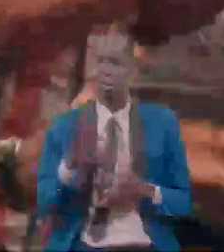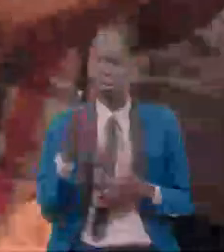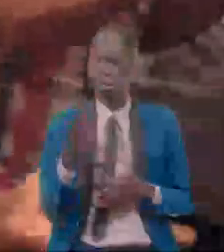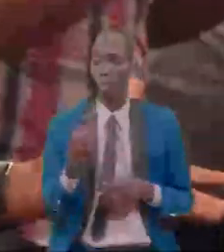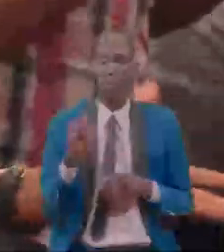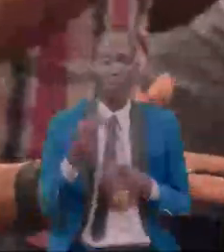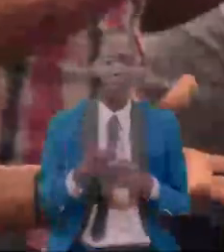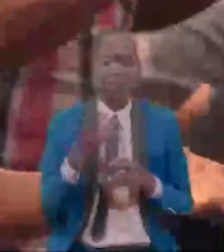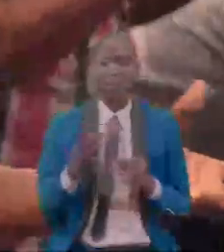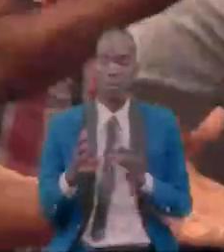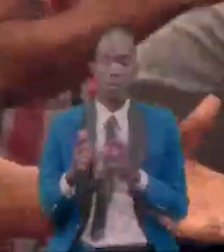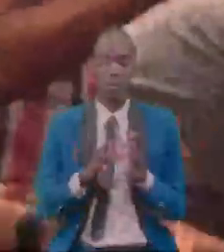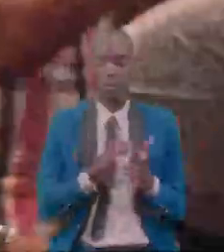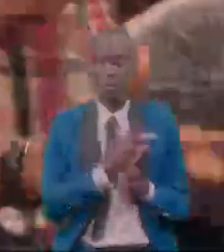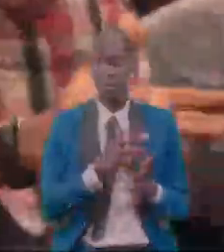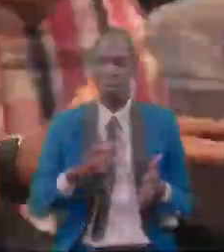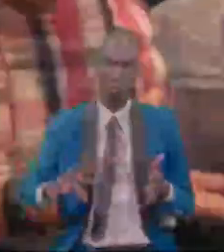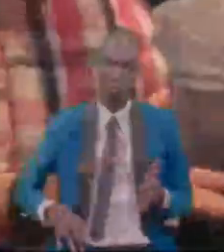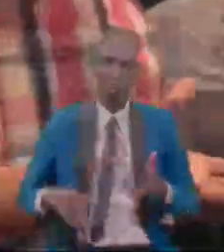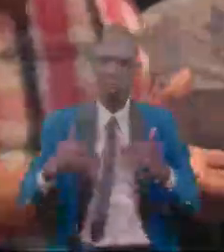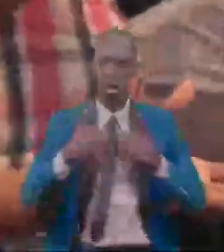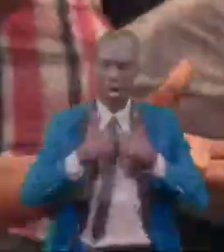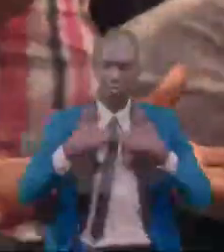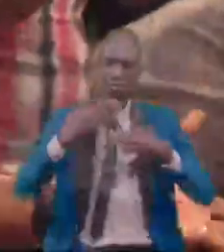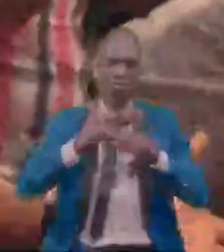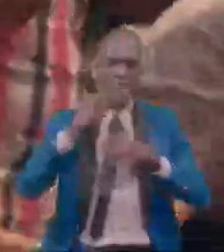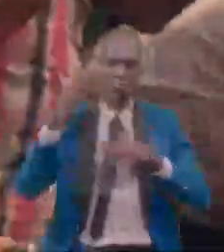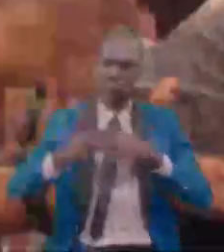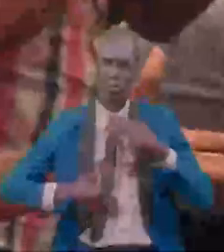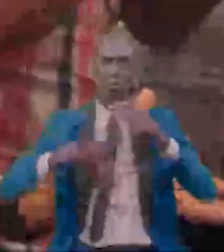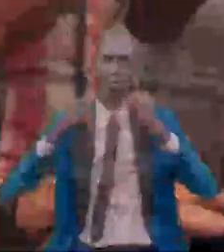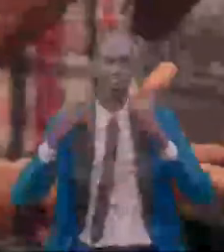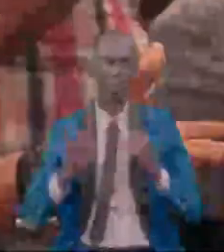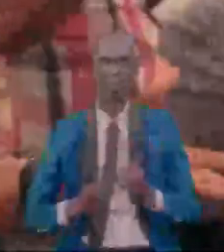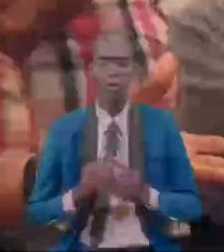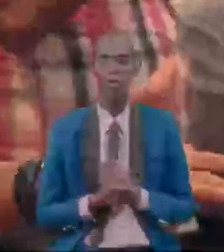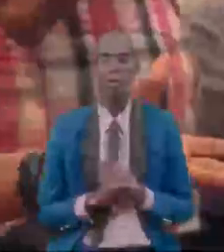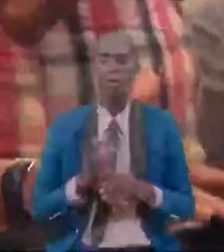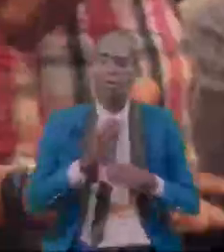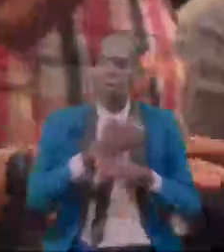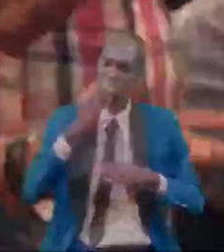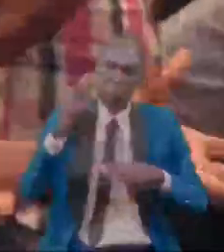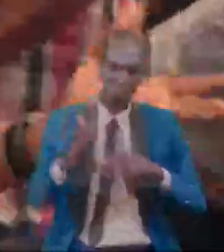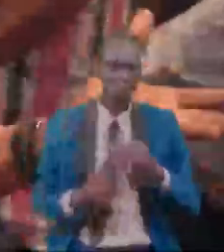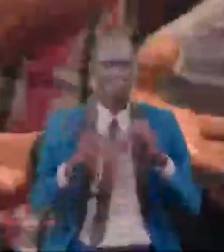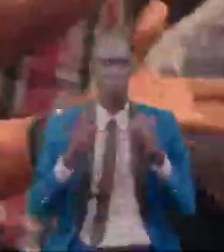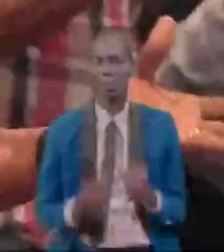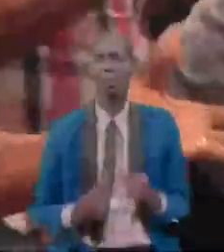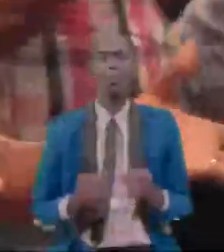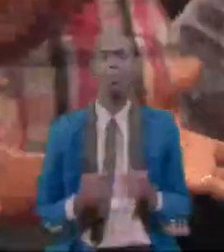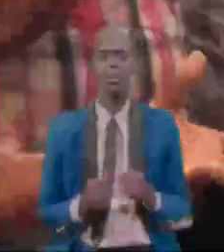Le nom de Jésus détient la puissance absolue. La puissance